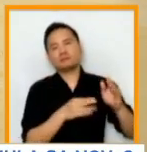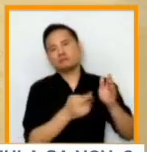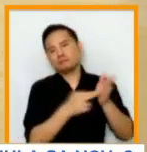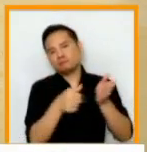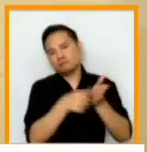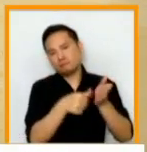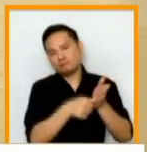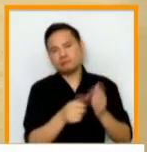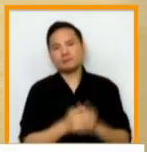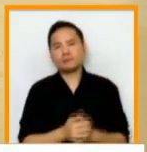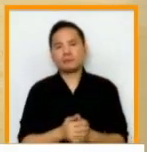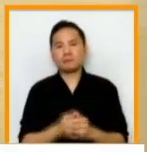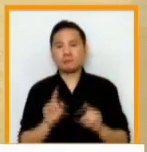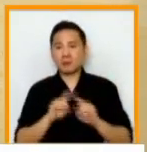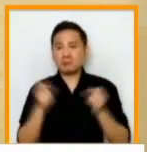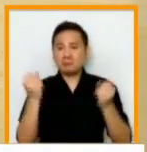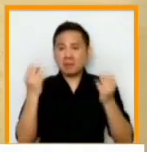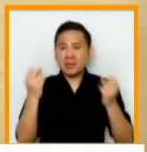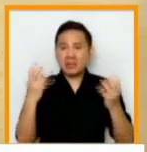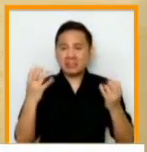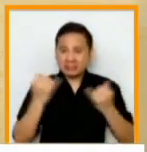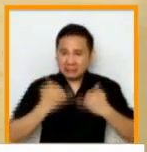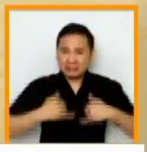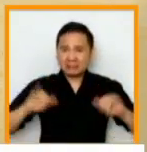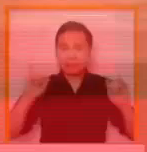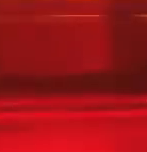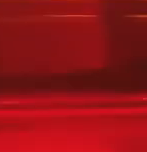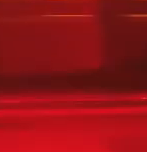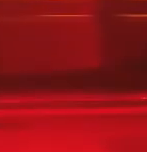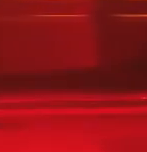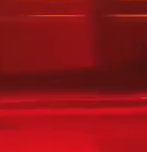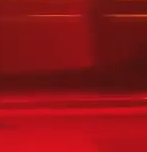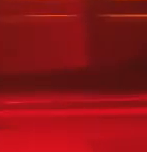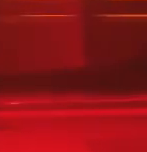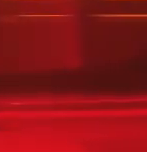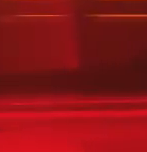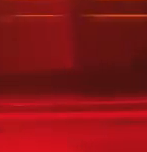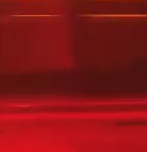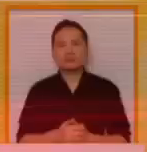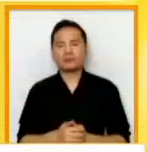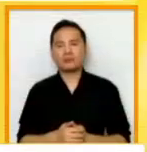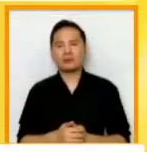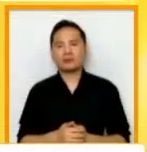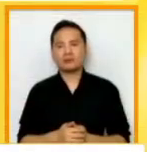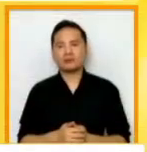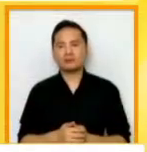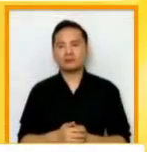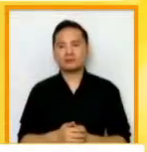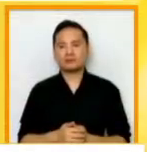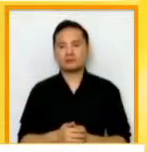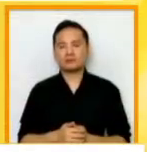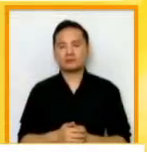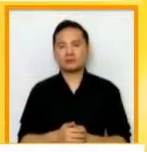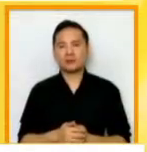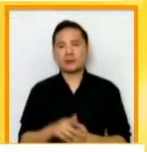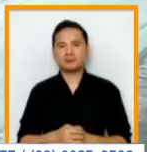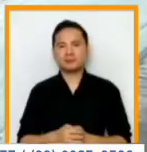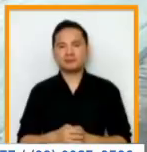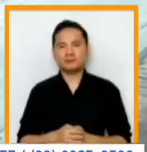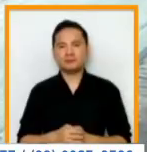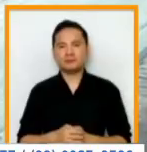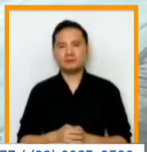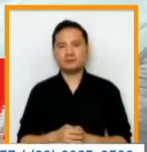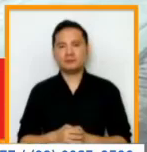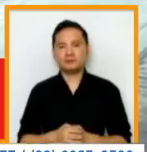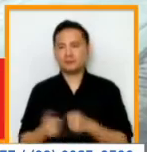gustong magparehistro. At live po mula sa Novaliches, Quezon City, may unang balita si James Agustin. James, kamusta ang pila dyan?